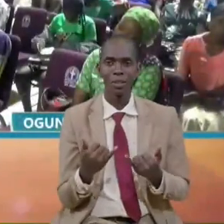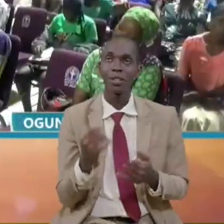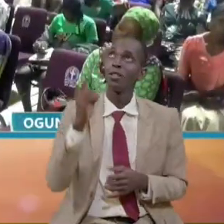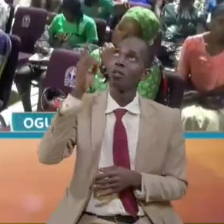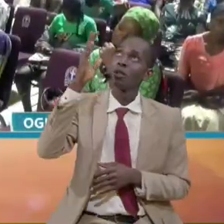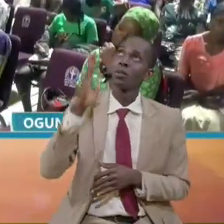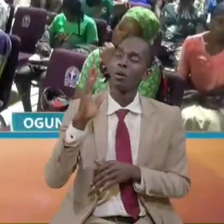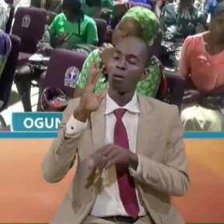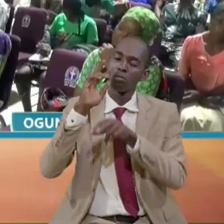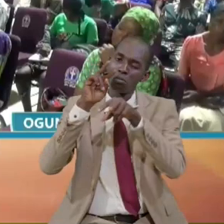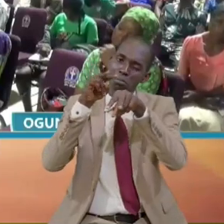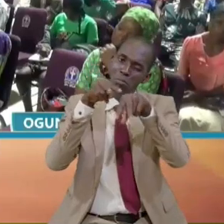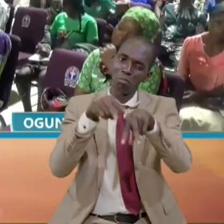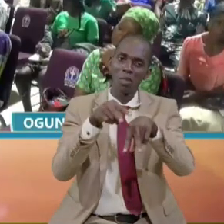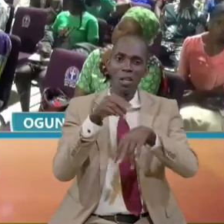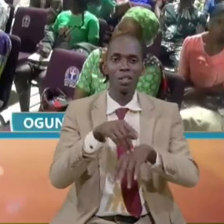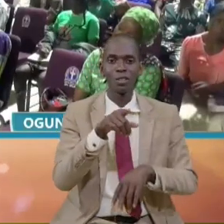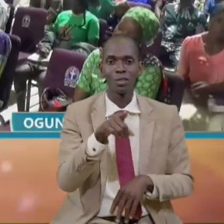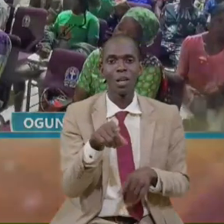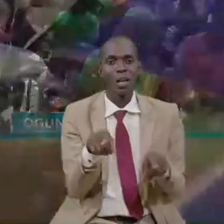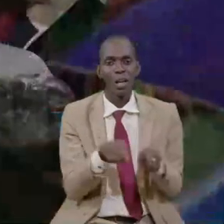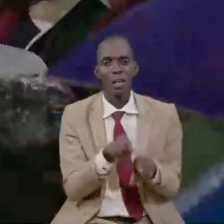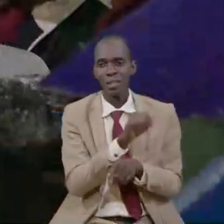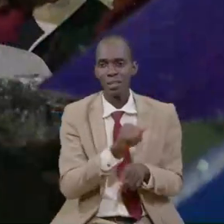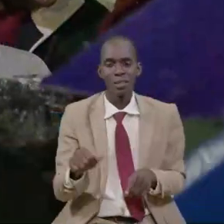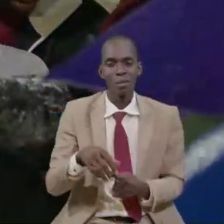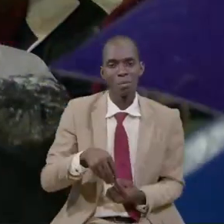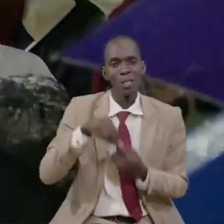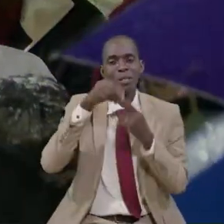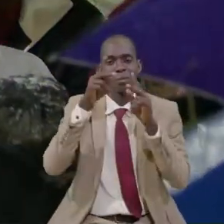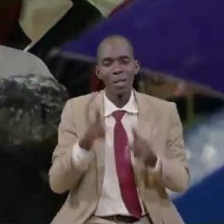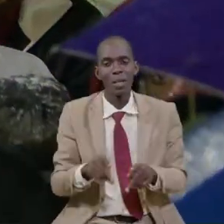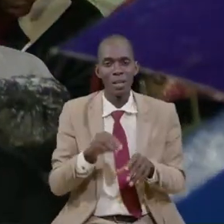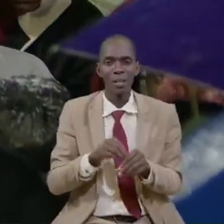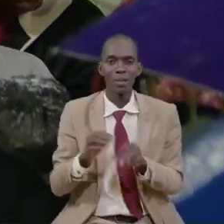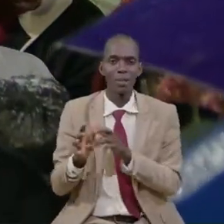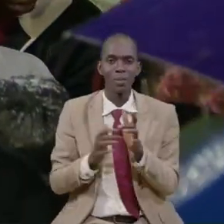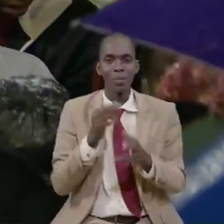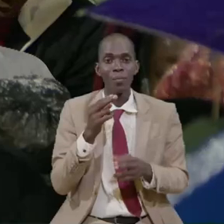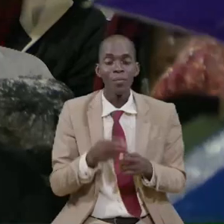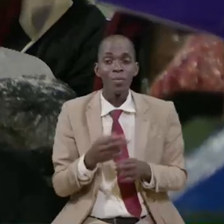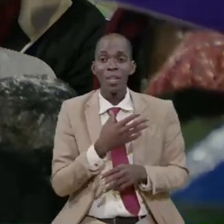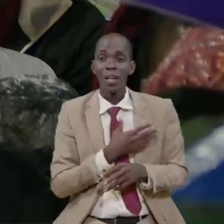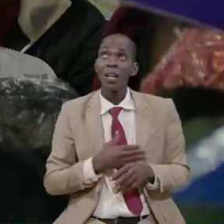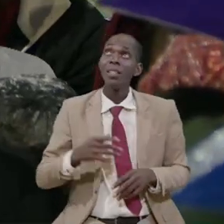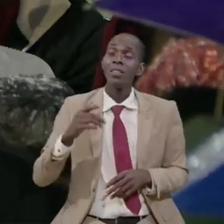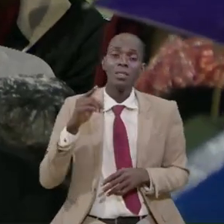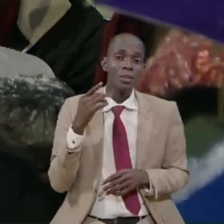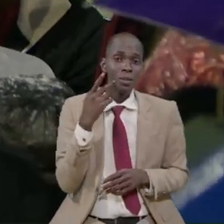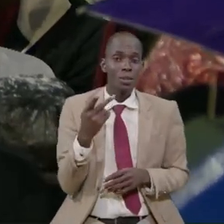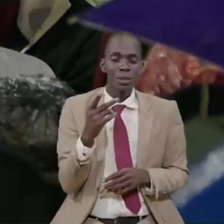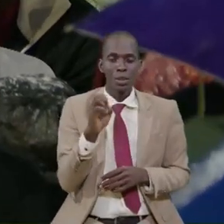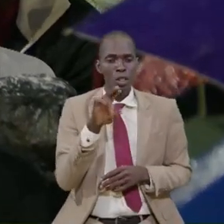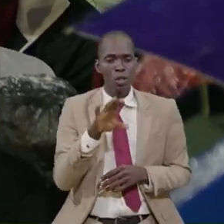Dieu va vous regarder comme une personne particulière. Et il marchait avec Dieu. Tout